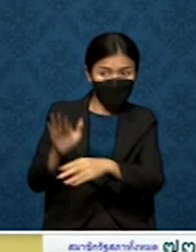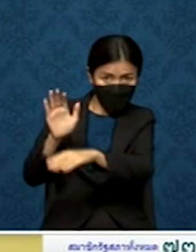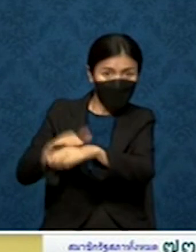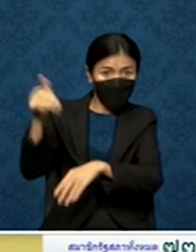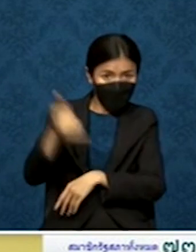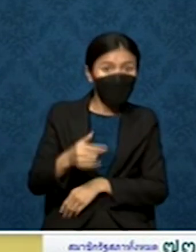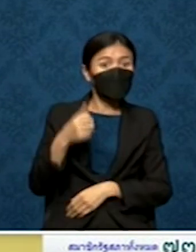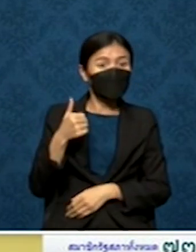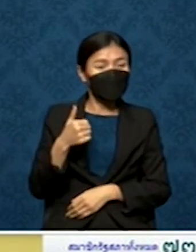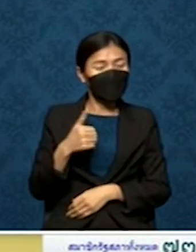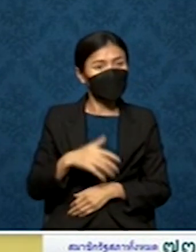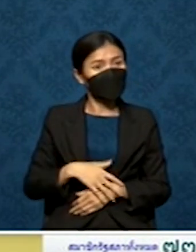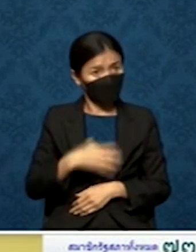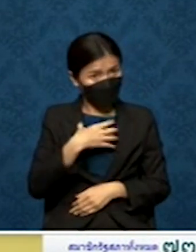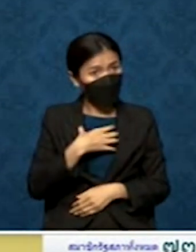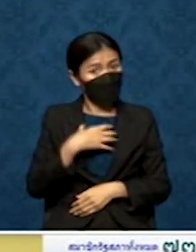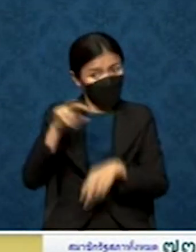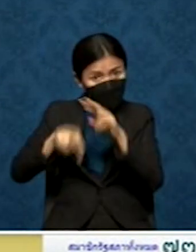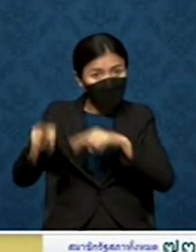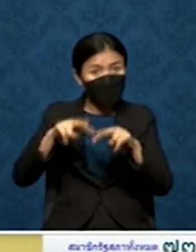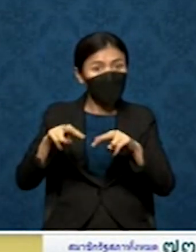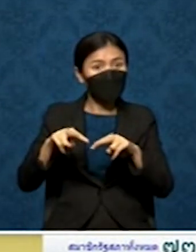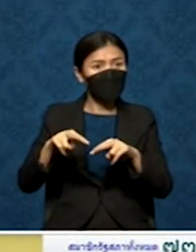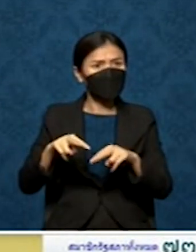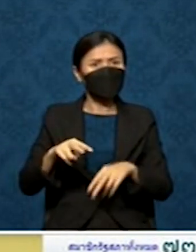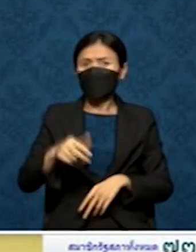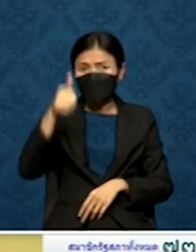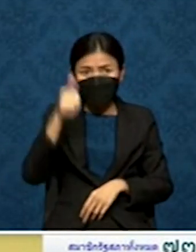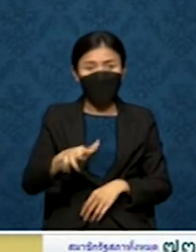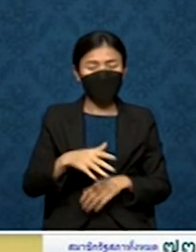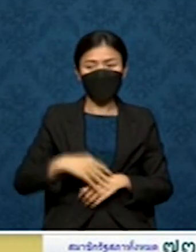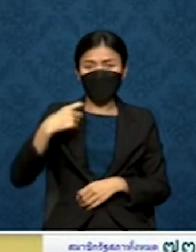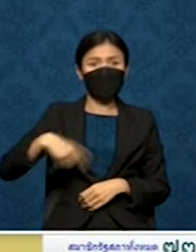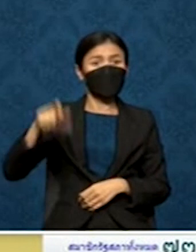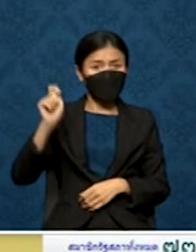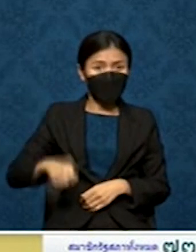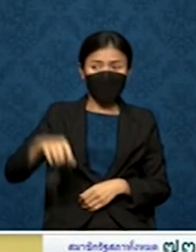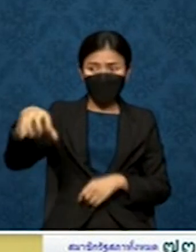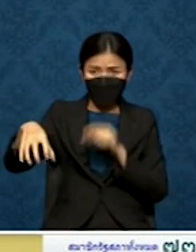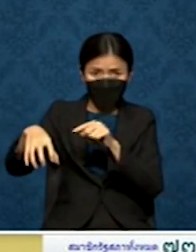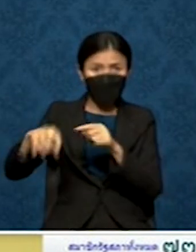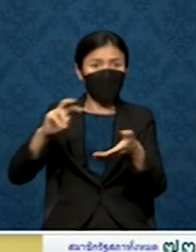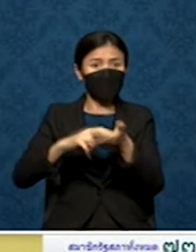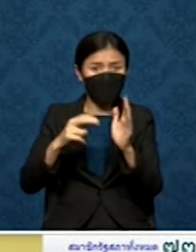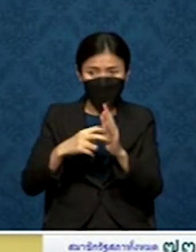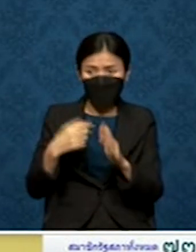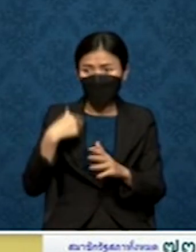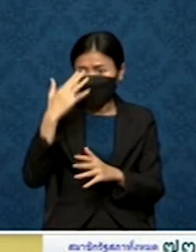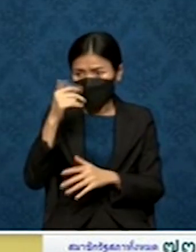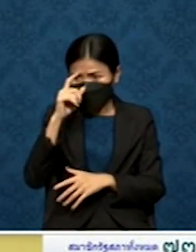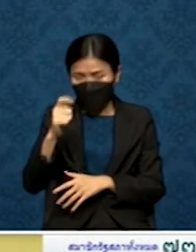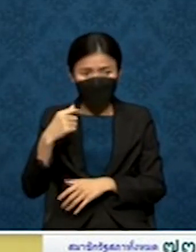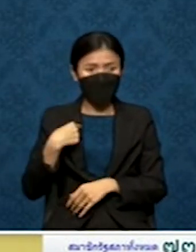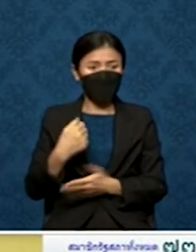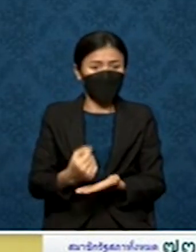น่ใจนะฮะมันไม่ใช่ฮะมันเป็นการทวงดุลฮะไม่ใช่ไปสร้างความเสียหายหรือเปล่าผมก็อยากจะเห็